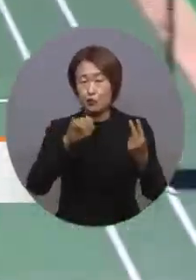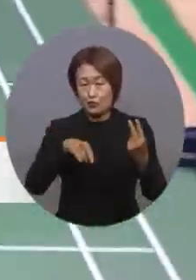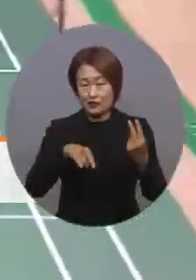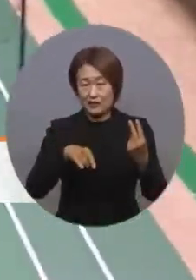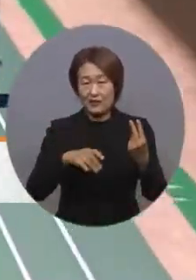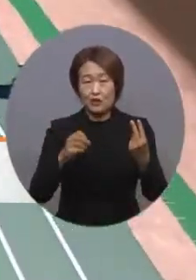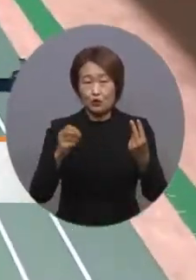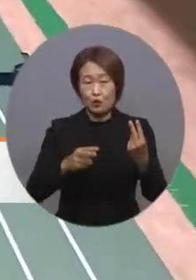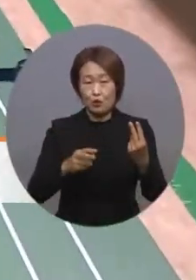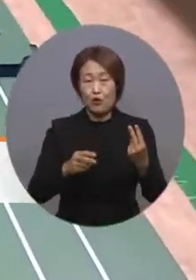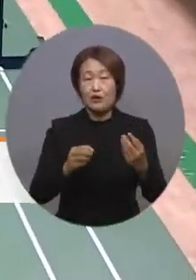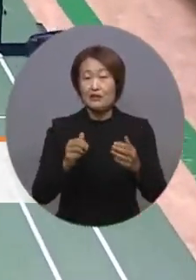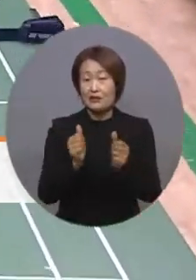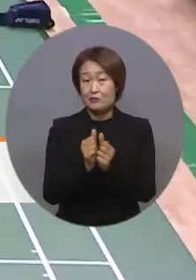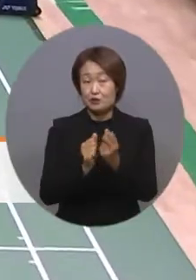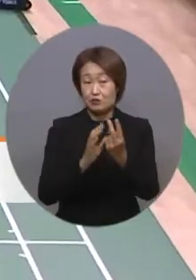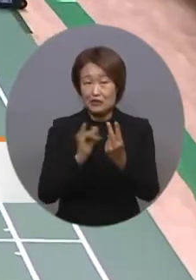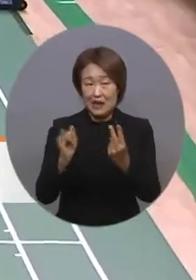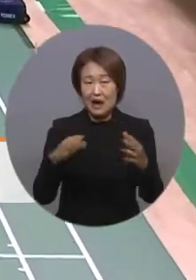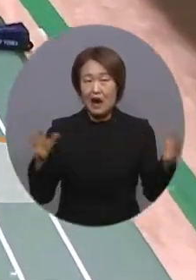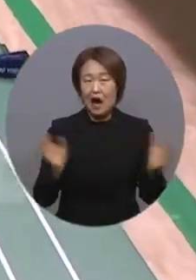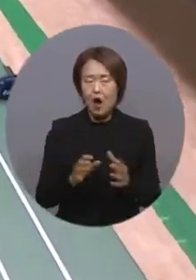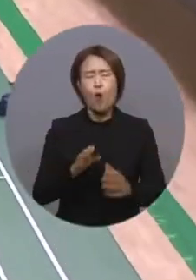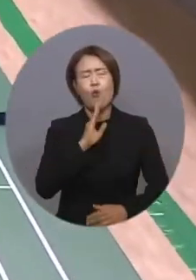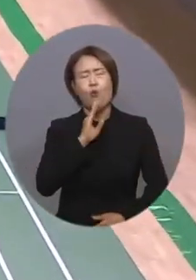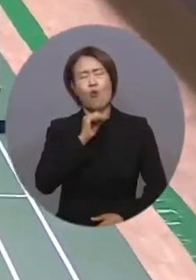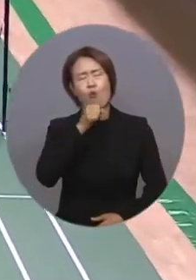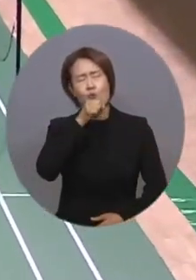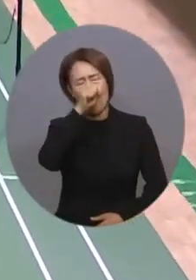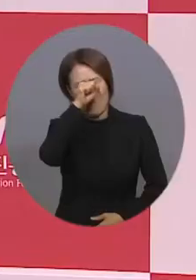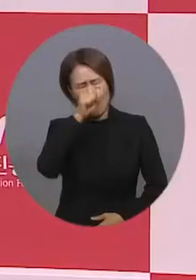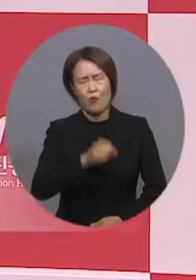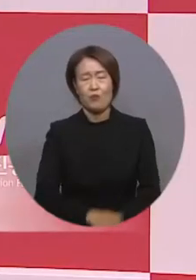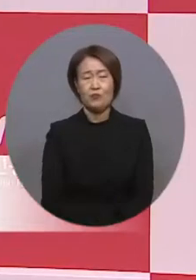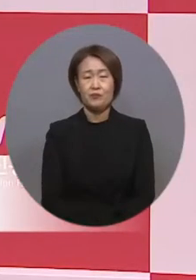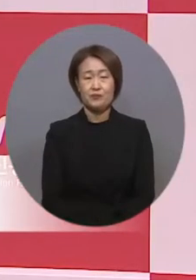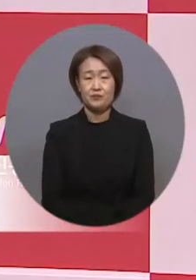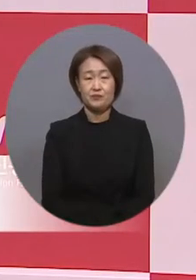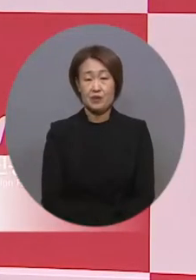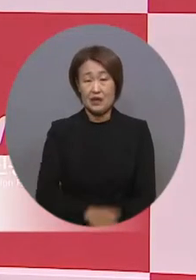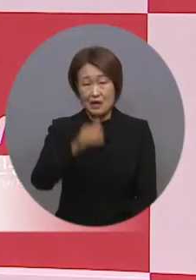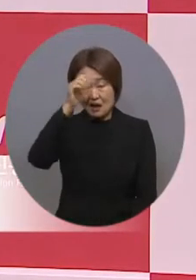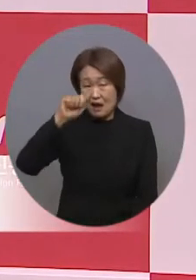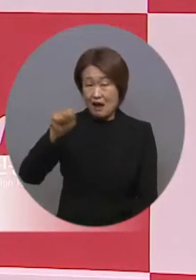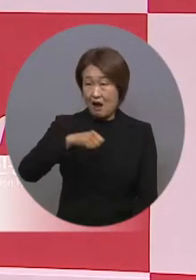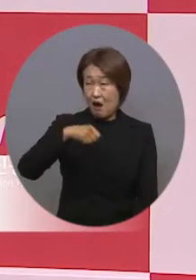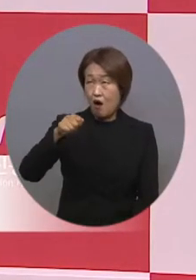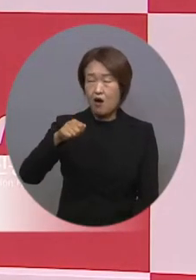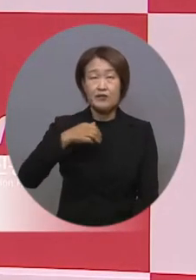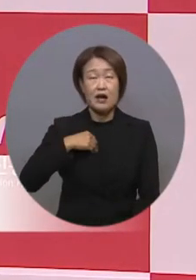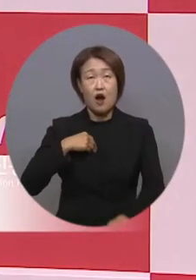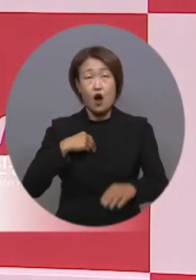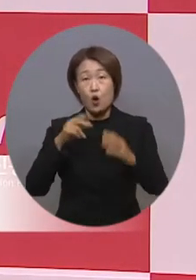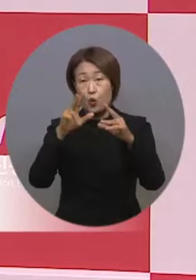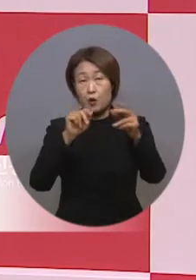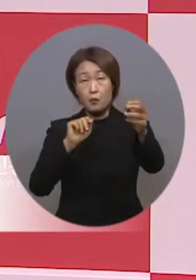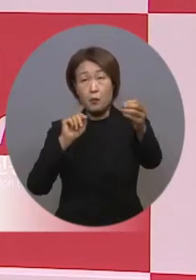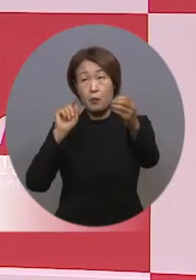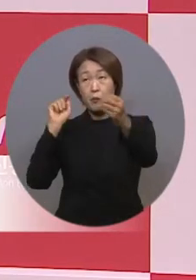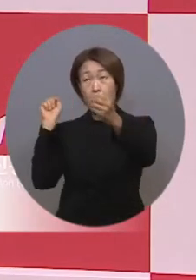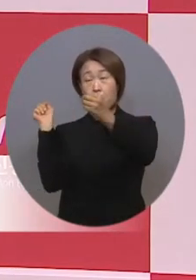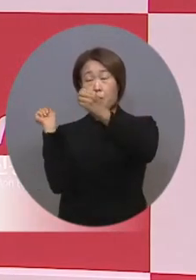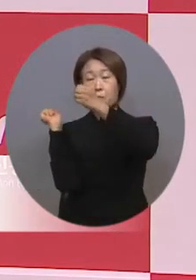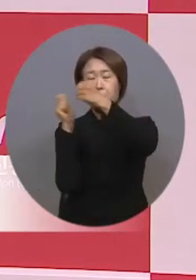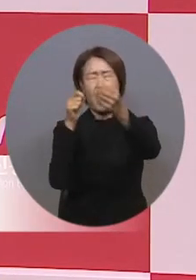SU5 통합에서 동메달을 따내며 좋은 성적을 거뒀습니다. 배드민턴 라켓에 공이 맞는 소리나